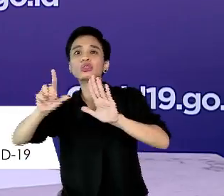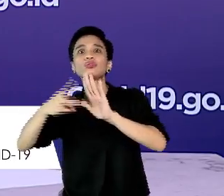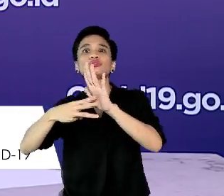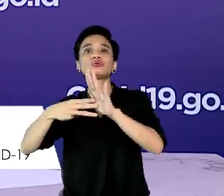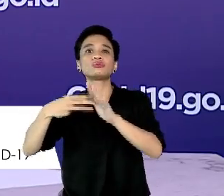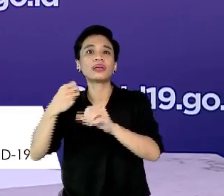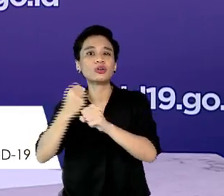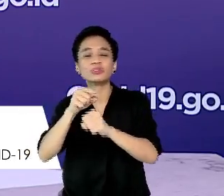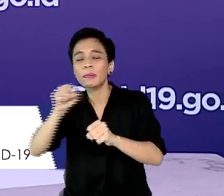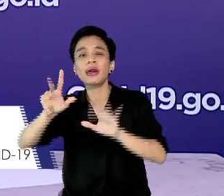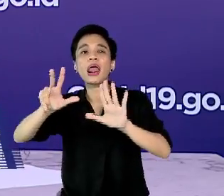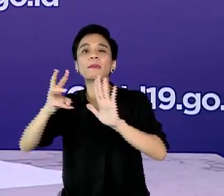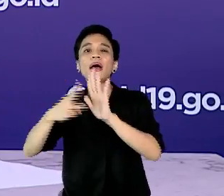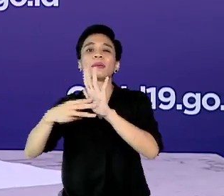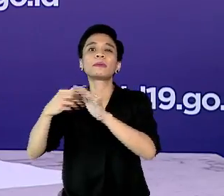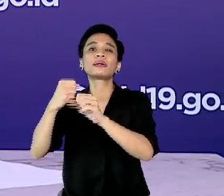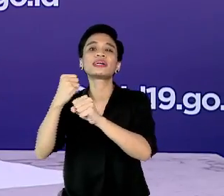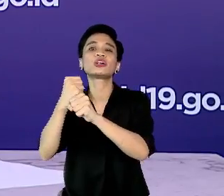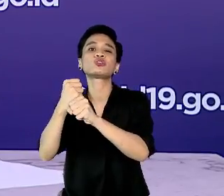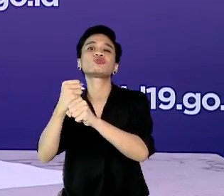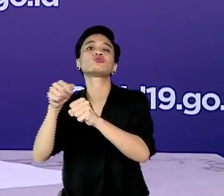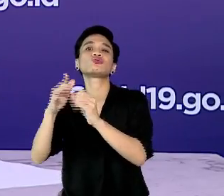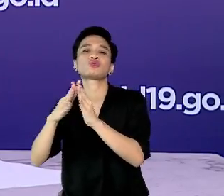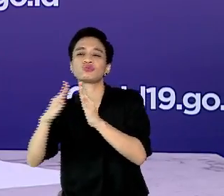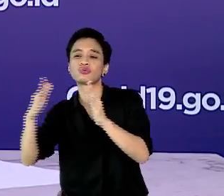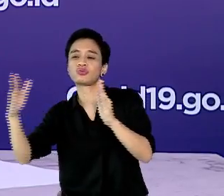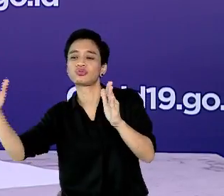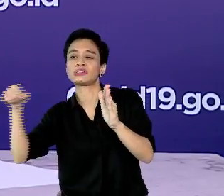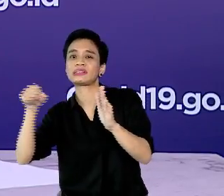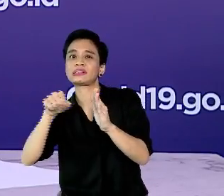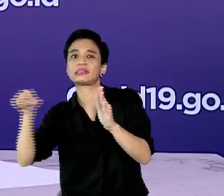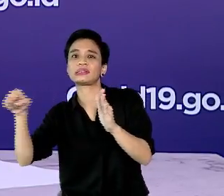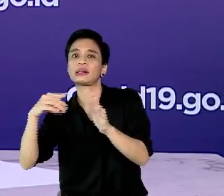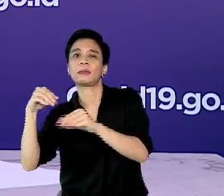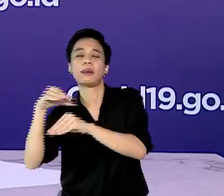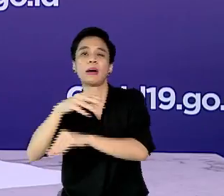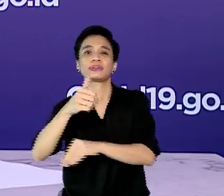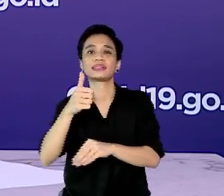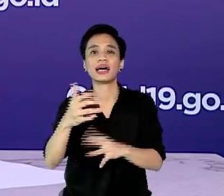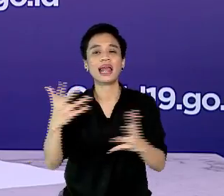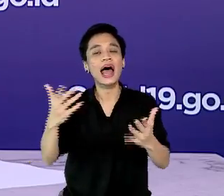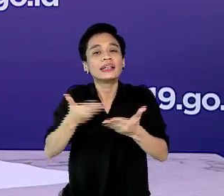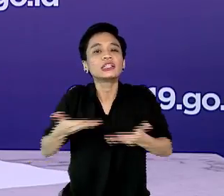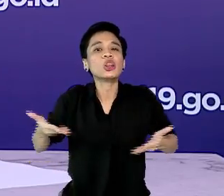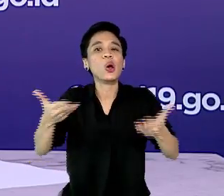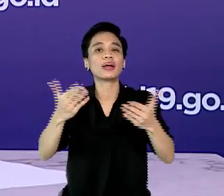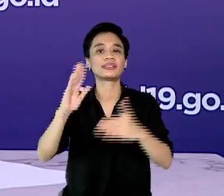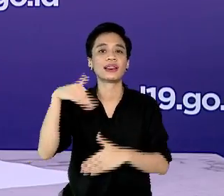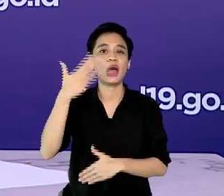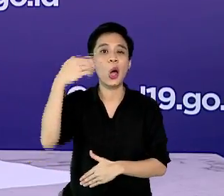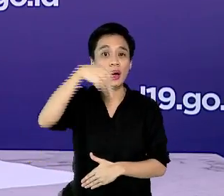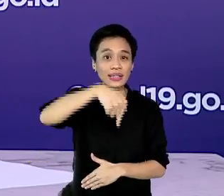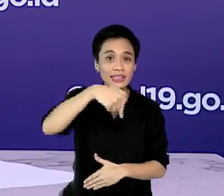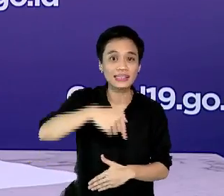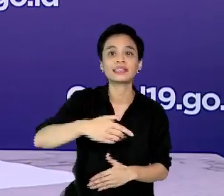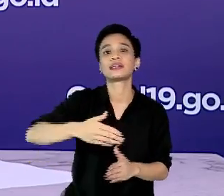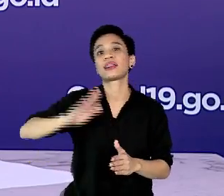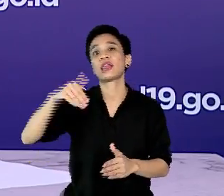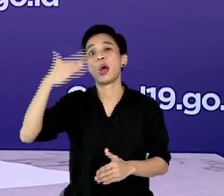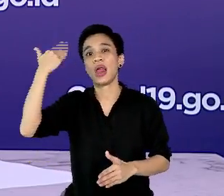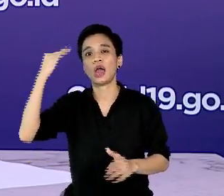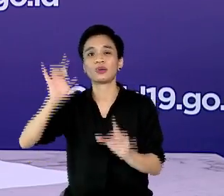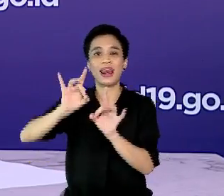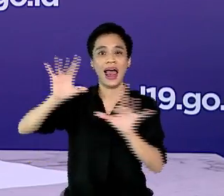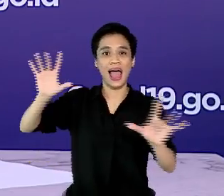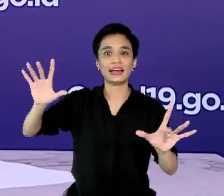dengan 8 minggu. Tentunya keadaan di tahun ini jelas berbeda dengan keadaan di tahun lalu. Di